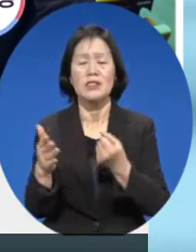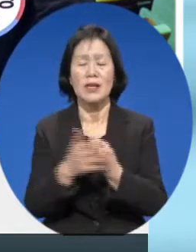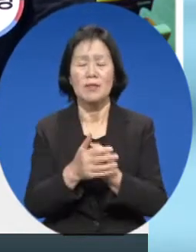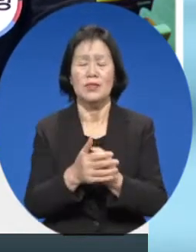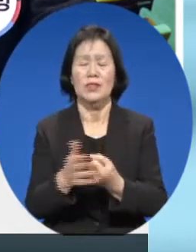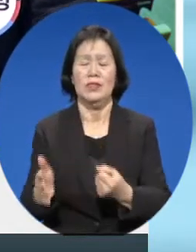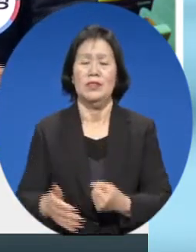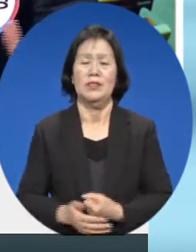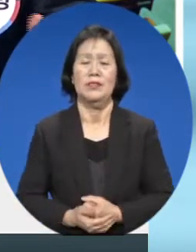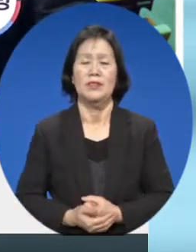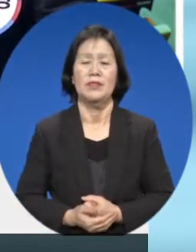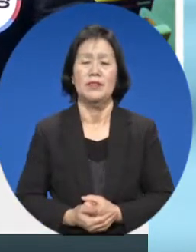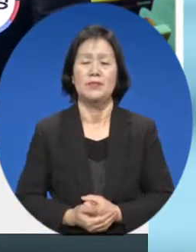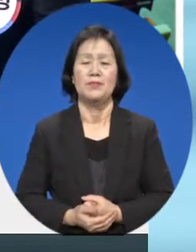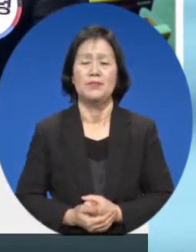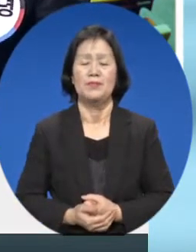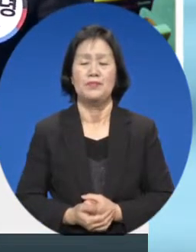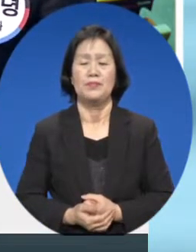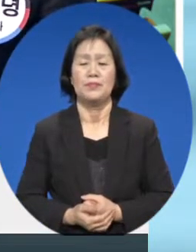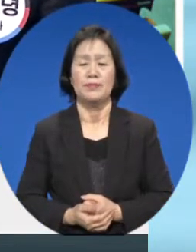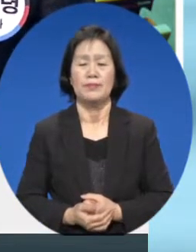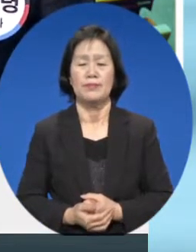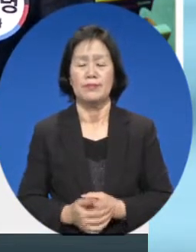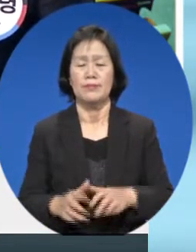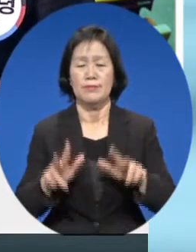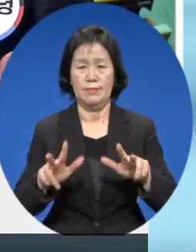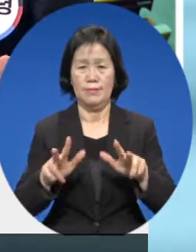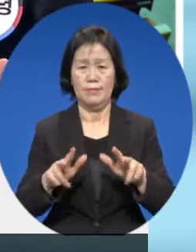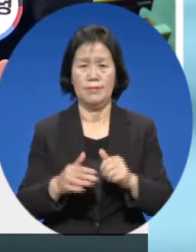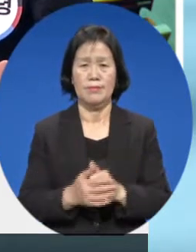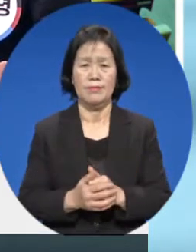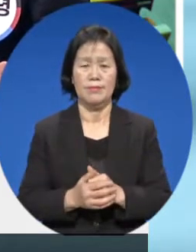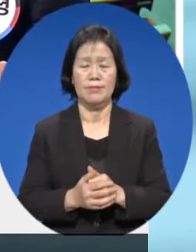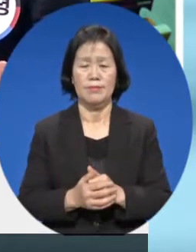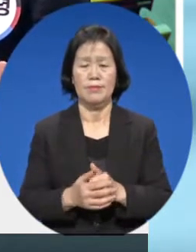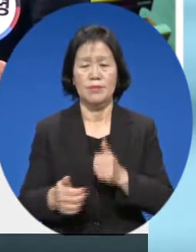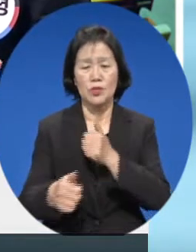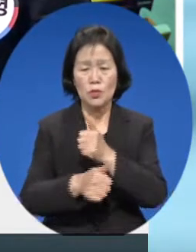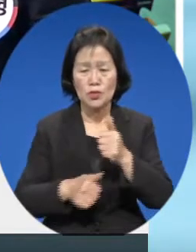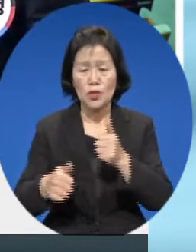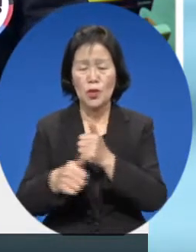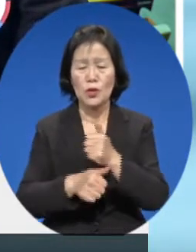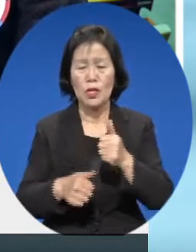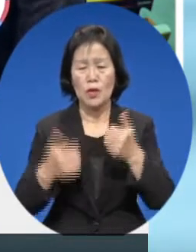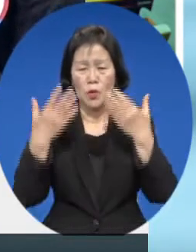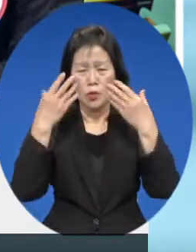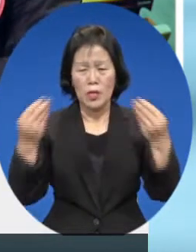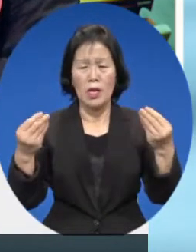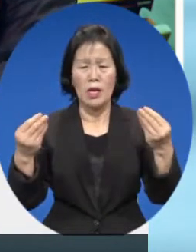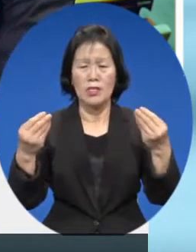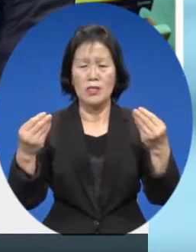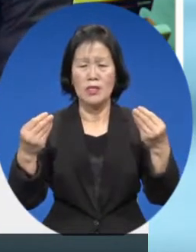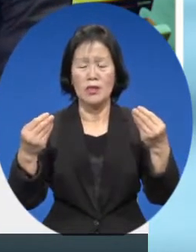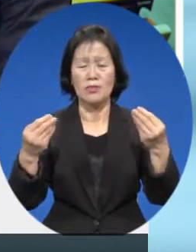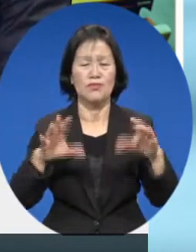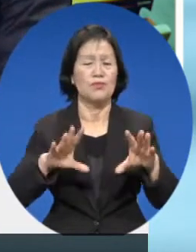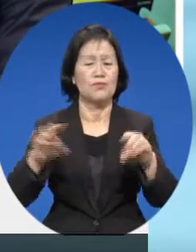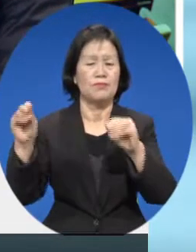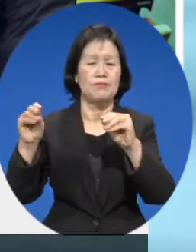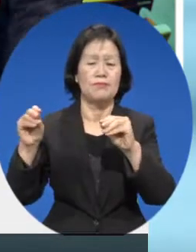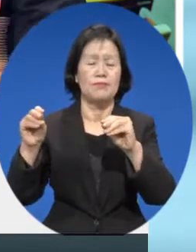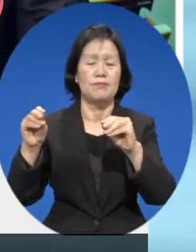아까 말씀드린 것처럼 지금 그 이와 같은 그 소위 원 이라든가 공개하는 것 자체를 지금 금지되었습니다